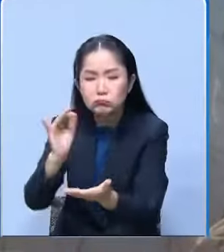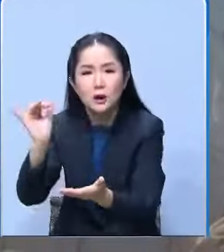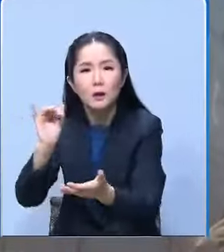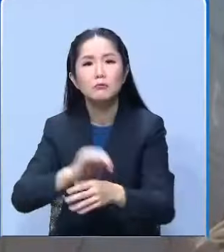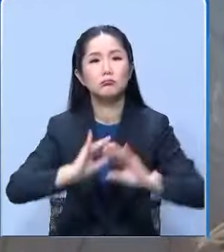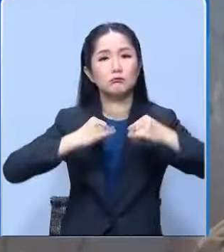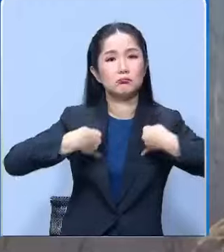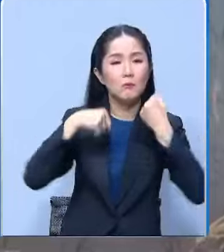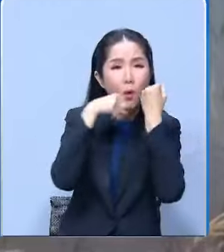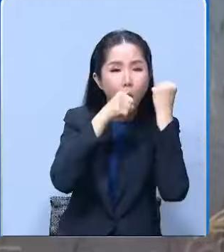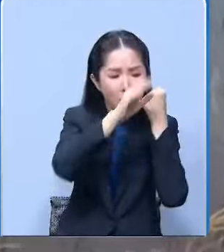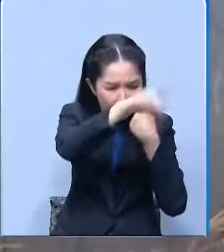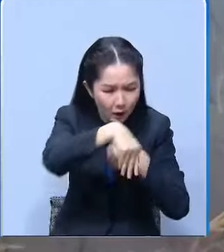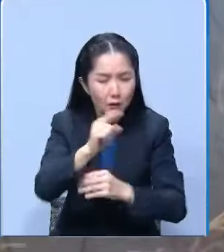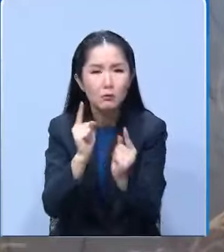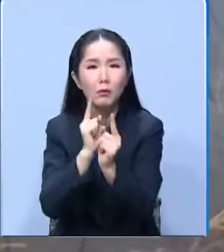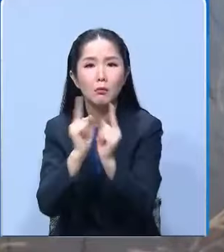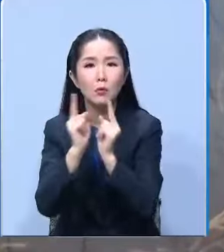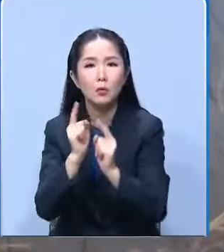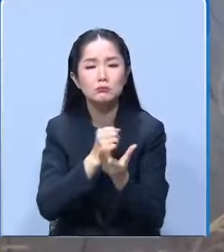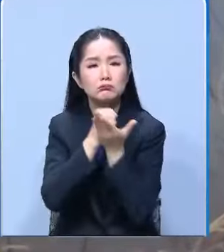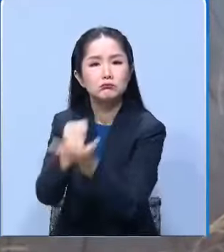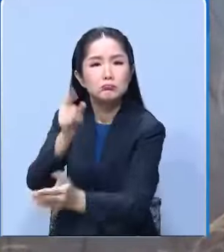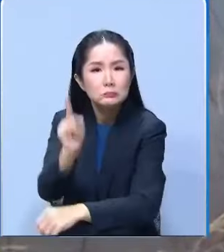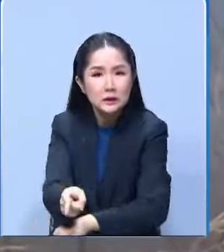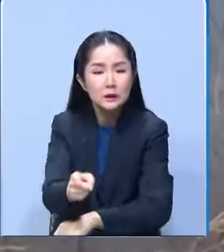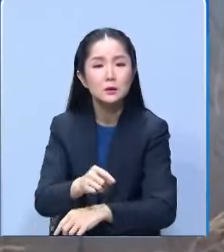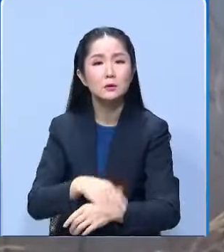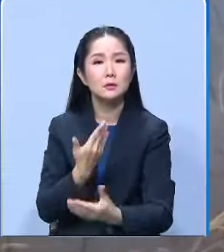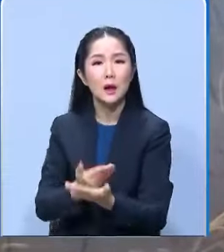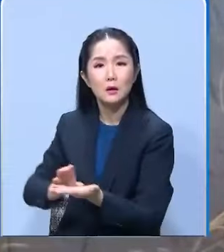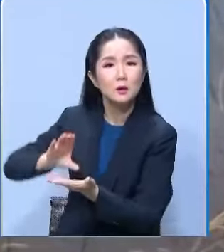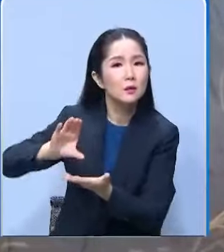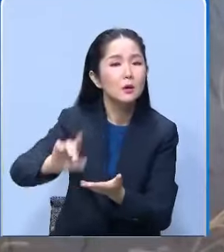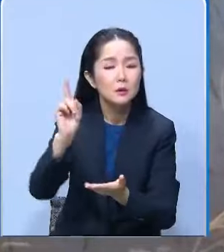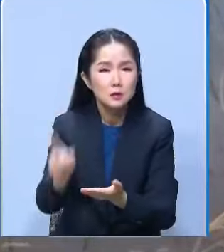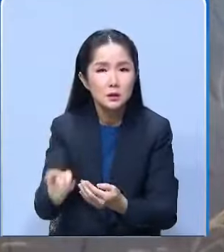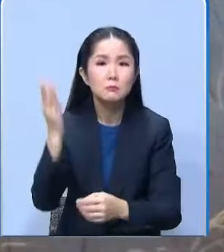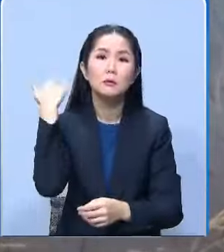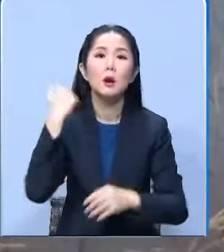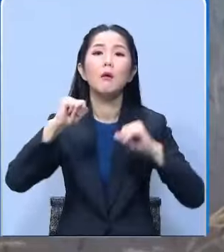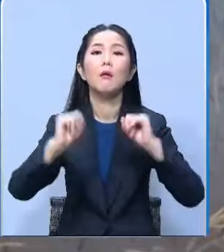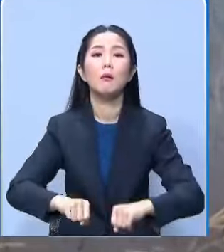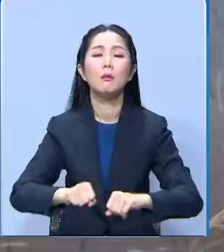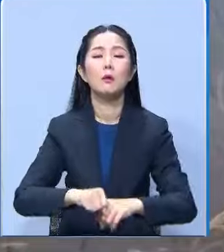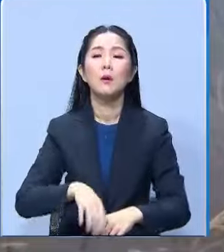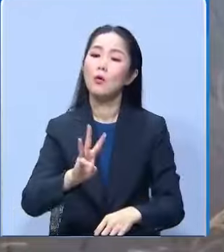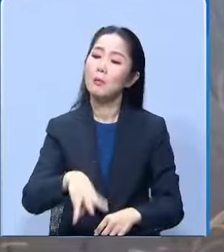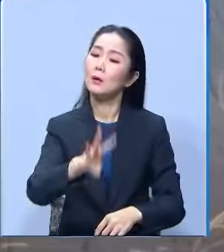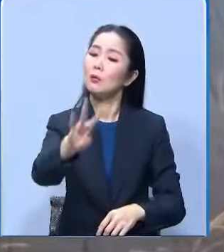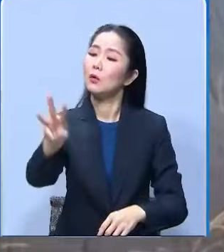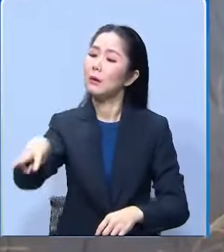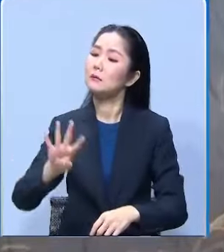กันแล้วก็ช่วยเหลือตามความเป็นจริงแล้วอยากจะให้ยึดตามคำพูดที่ตกลงไว้ก่อนหน้านี้เพราะว่าเดือดร้อนจริงๆนะเพราะว่าข้าวยืน